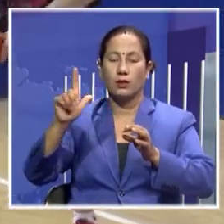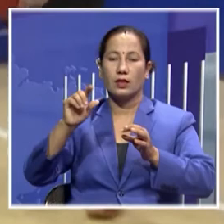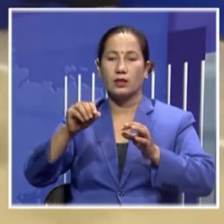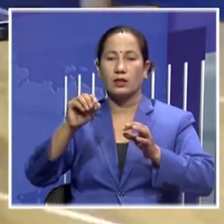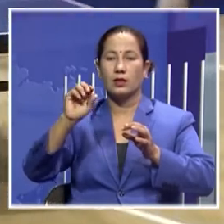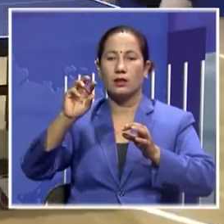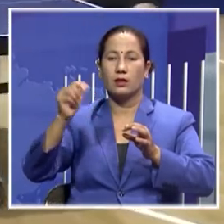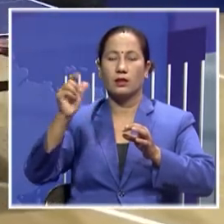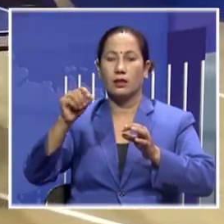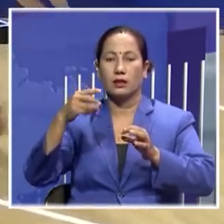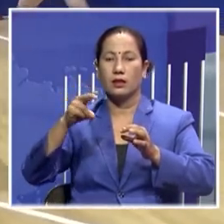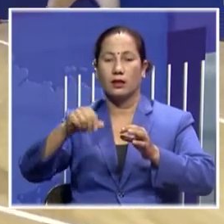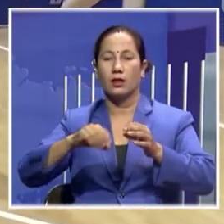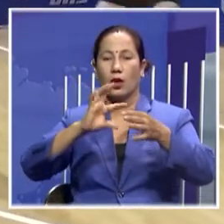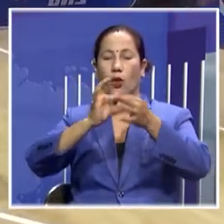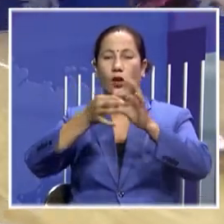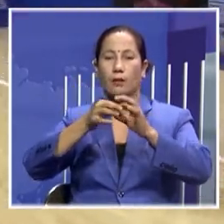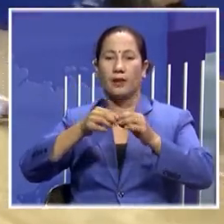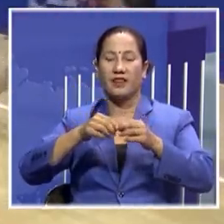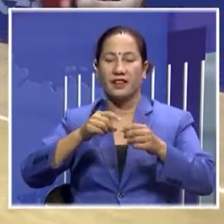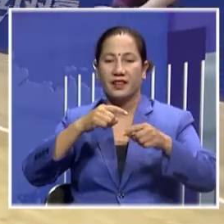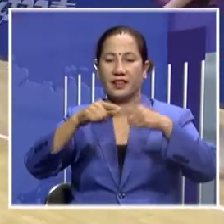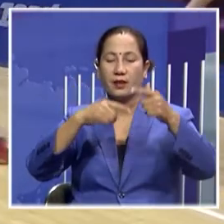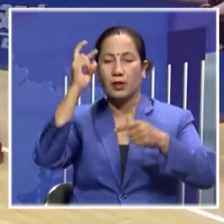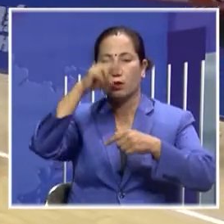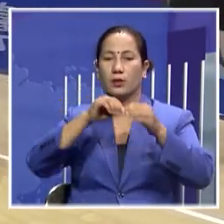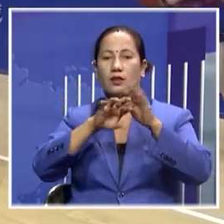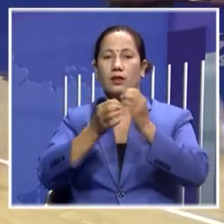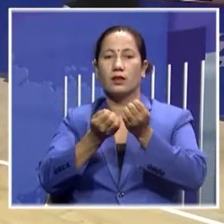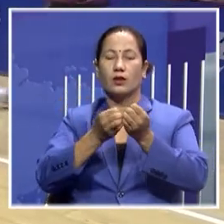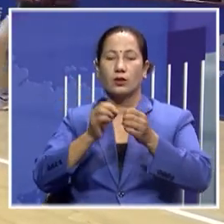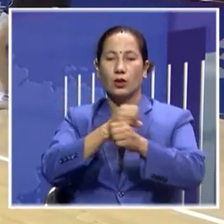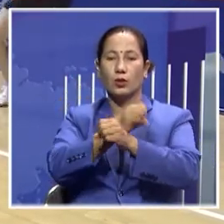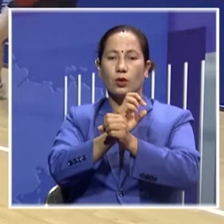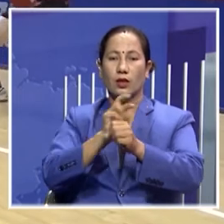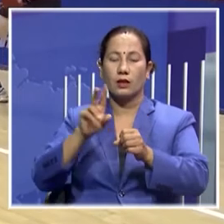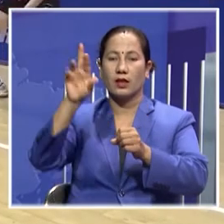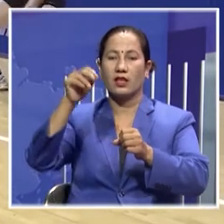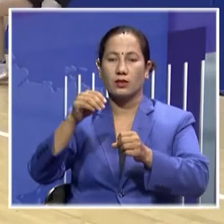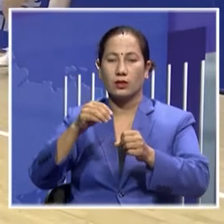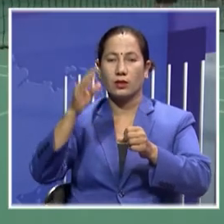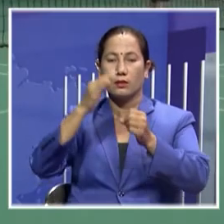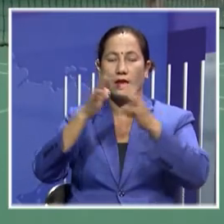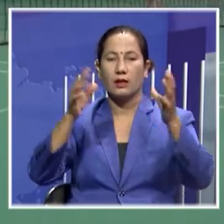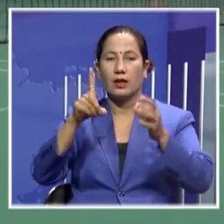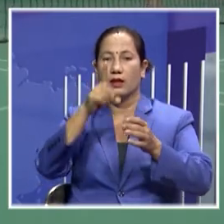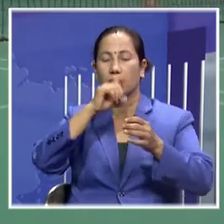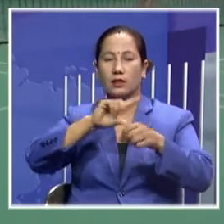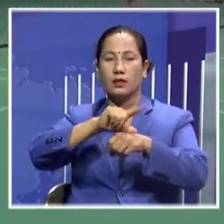आयोजक सहरले ग्रीष्मकालीन पाराओलम्पिक नियमित रूपमा सञ्चालन गरिरहेको छ। कोरोना भाइरसको महामारीले एक वर्ष ढिला